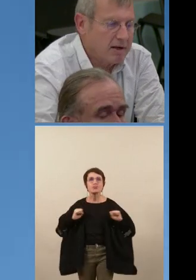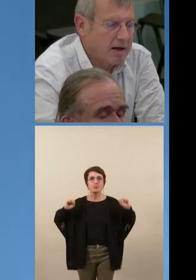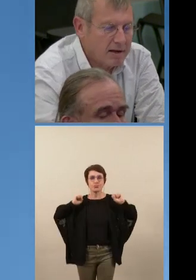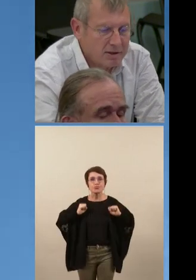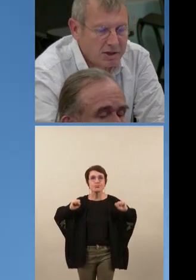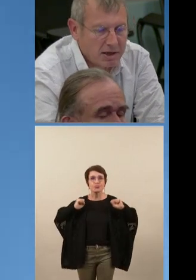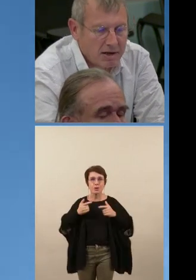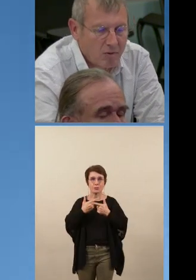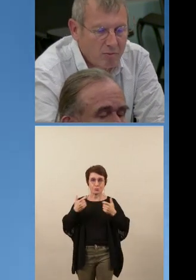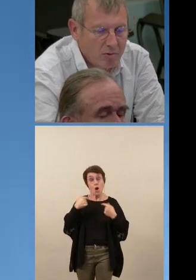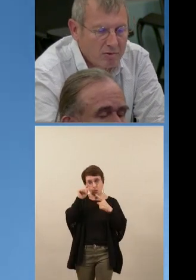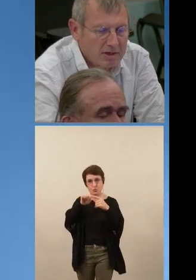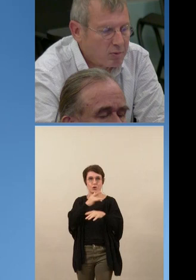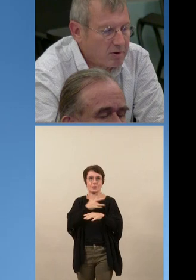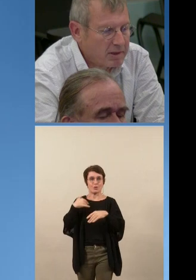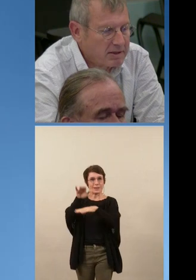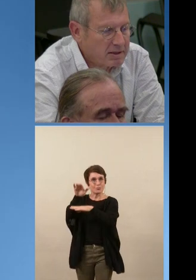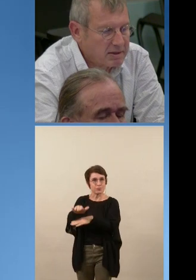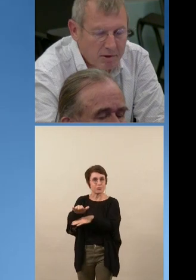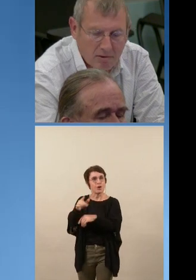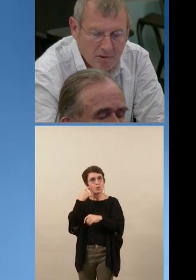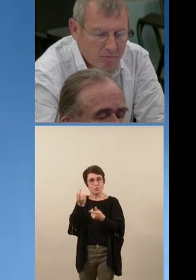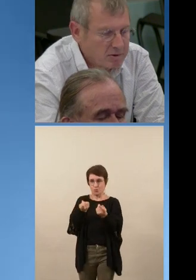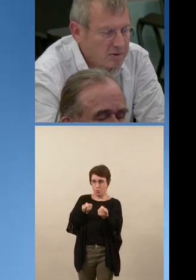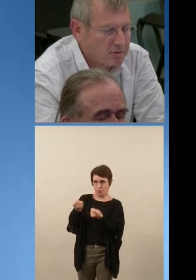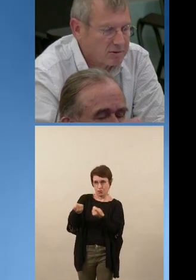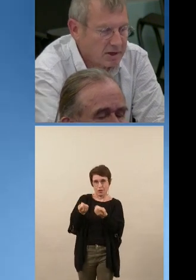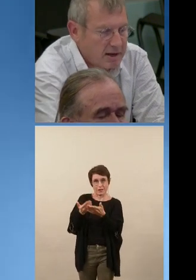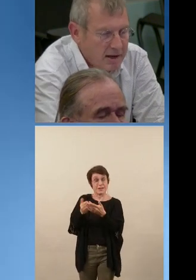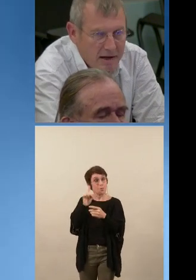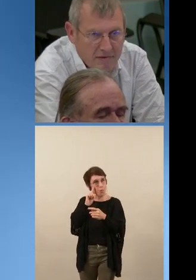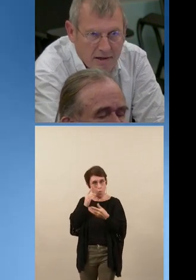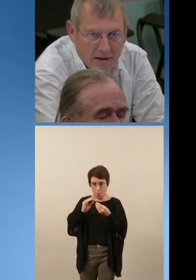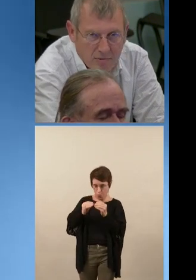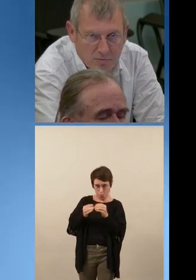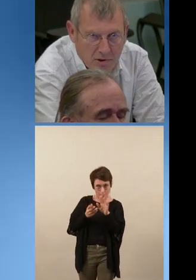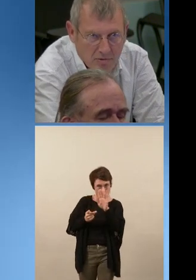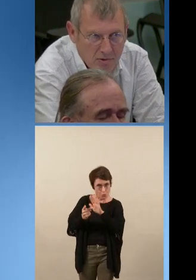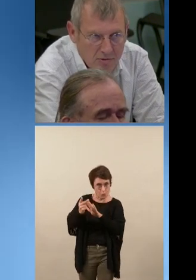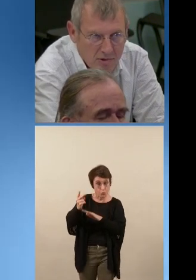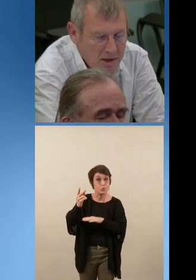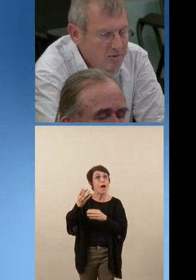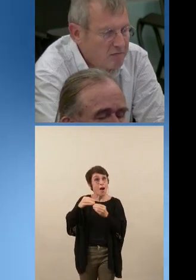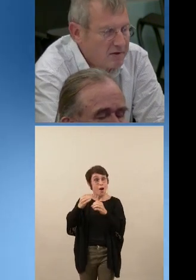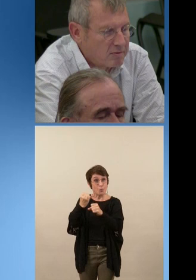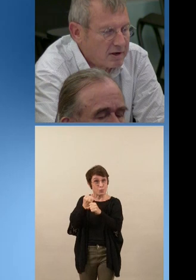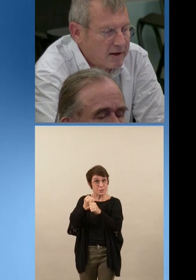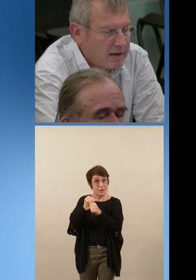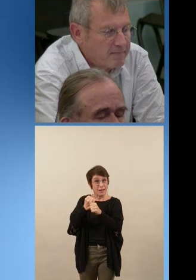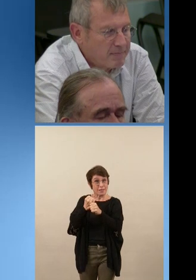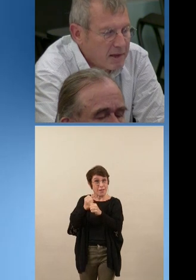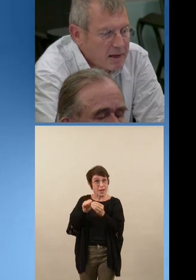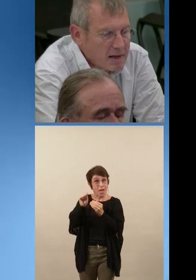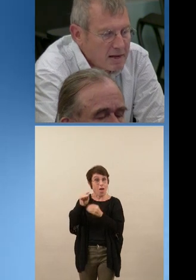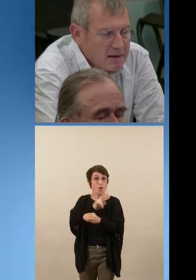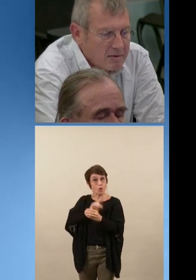et gérer au mieux cette problématique qui prend une importance cruciale avec l'allongement de la durée de vie au